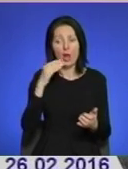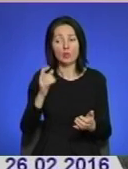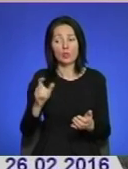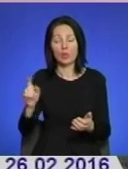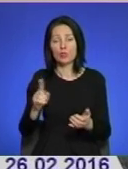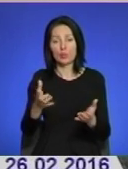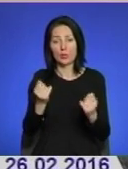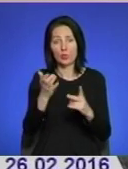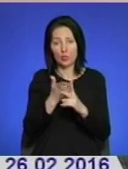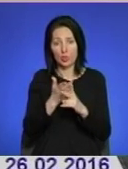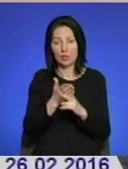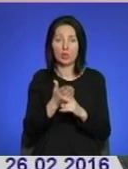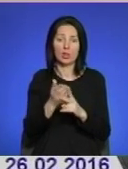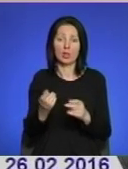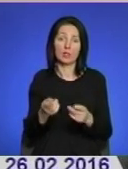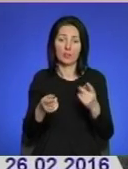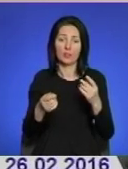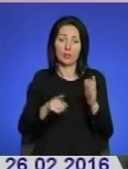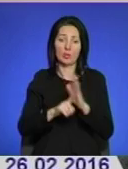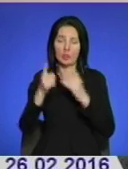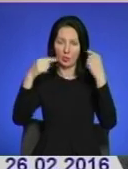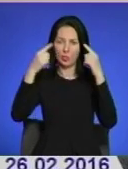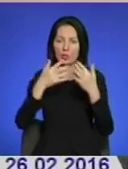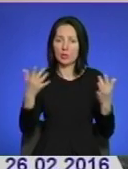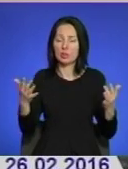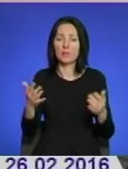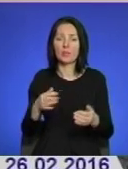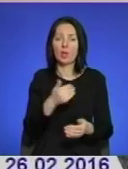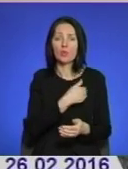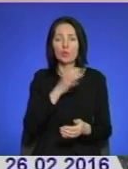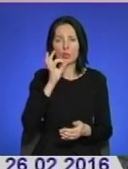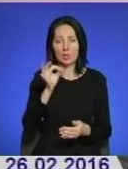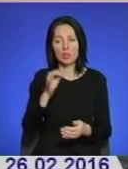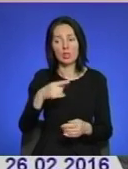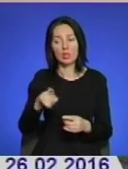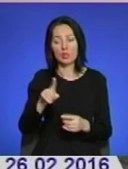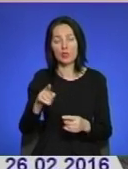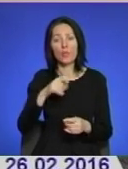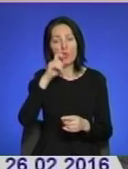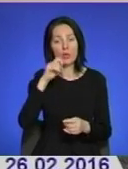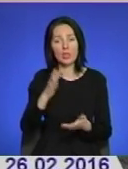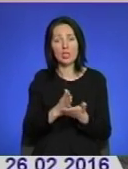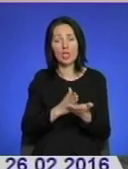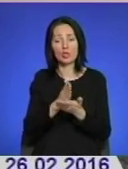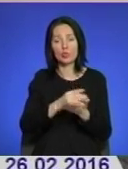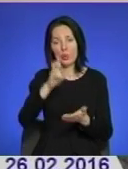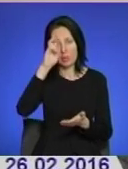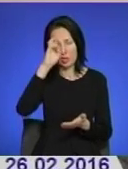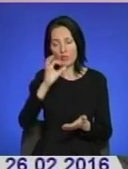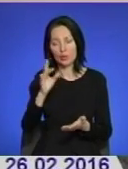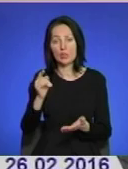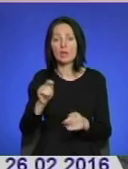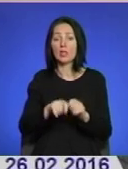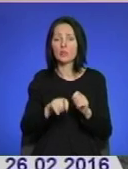і, власне, породжуються ці міфи. Хочу сказати, що в Україні існує служба державних соціальних